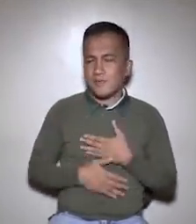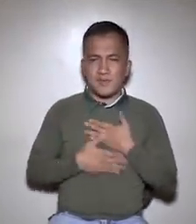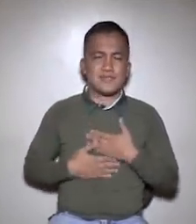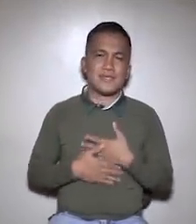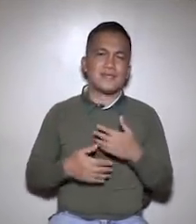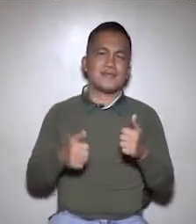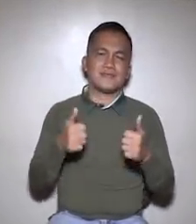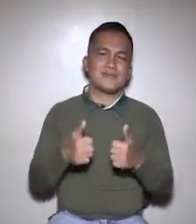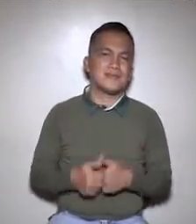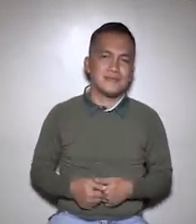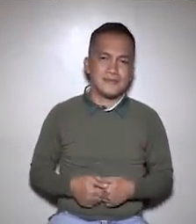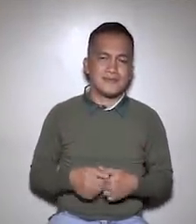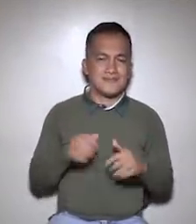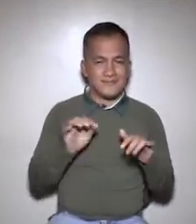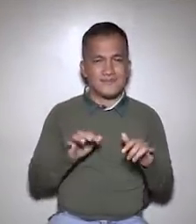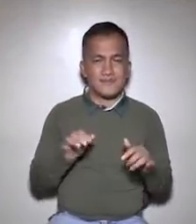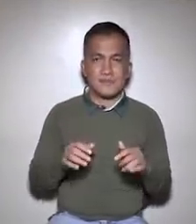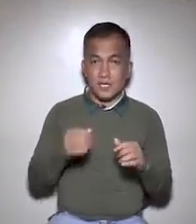na? Sobrang saya.